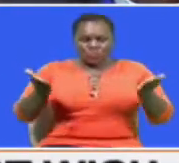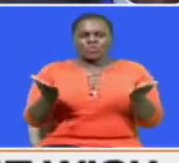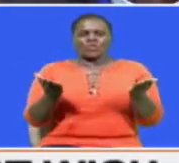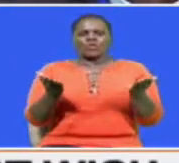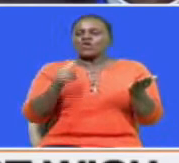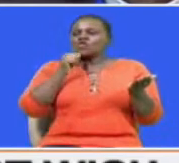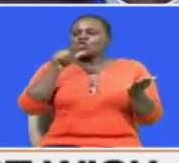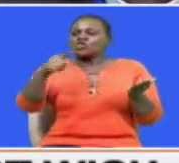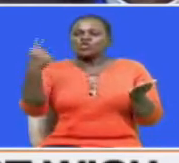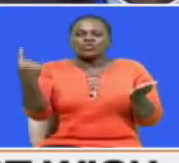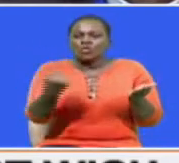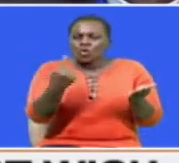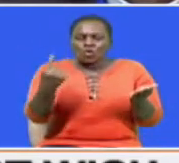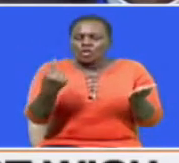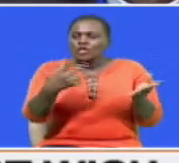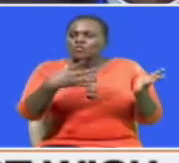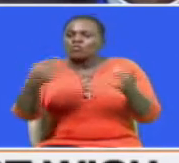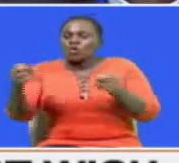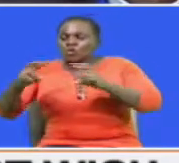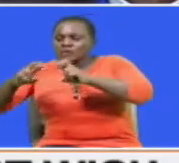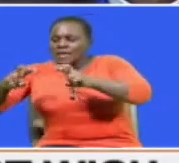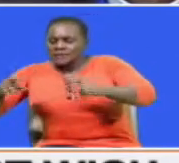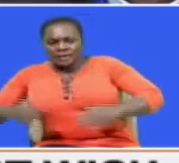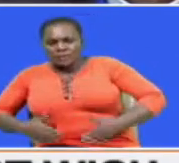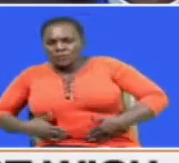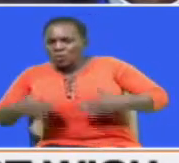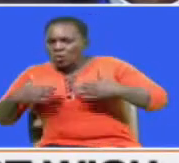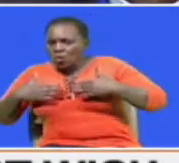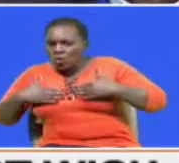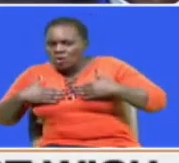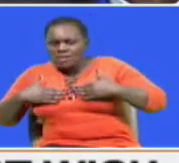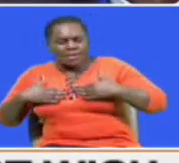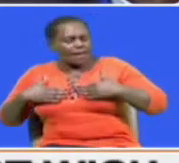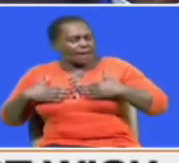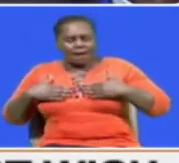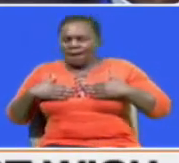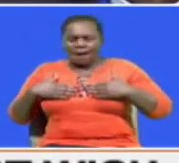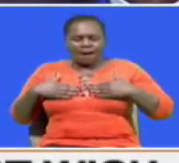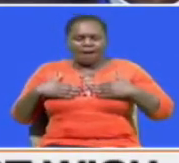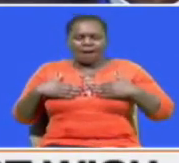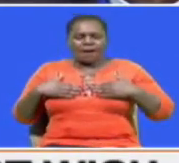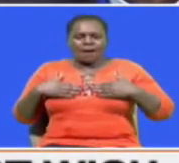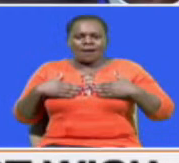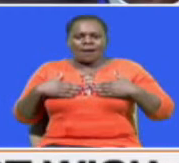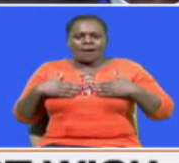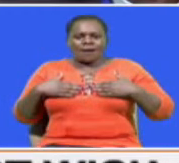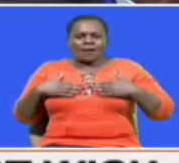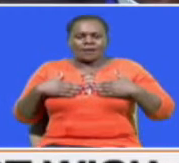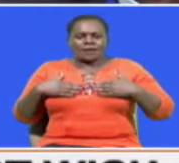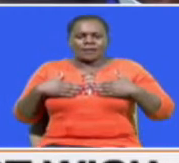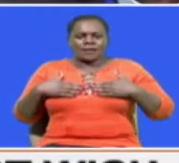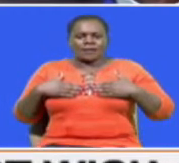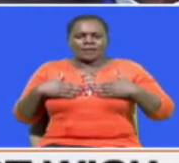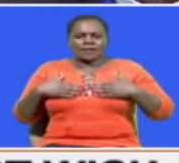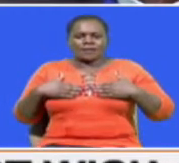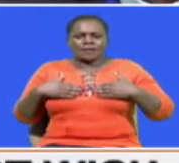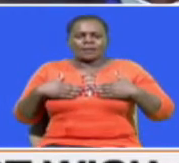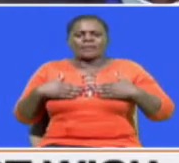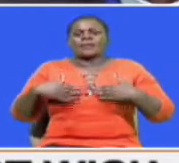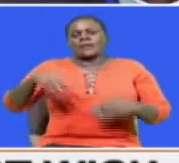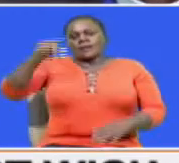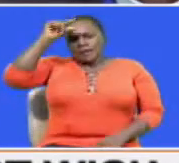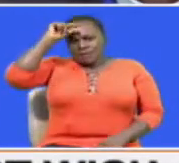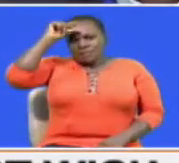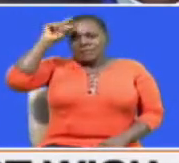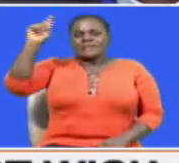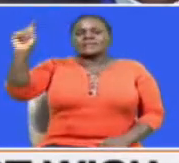na sio nyinyi peke yenu mtaenda kutafuta mahali huyo mungwana shujaa wetu alizikwa.